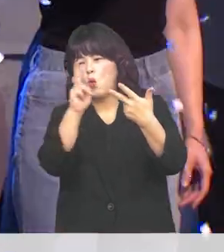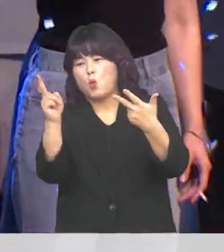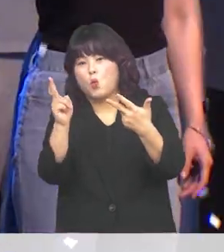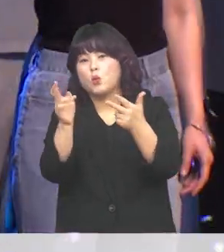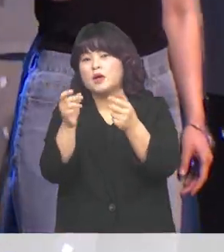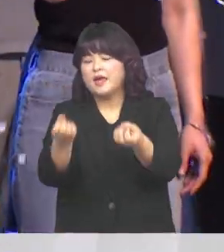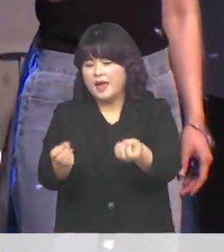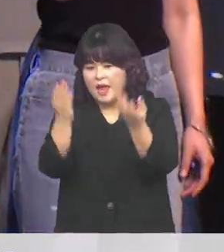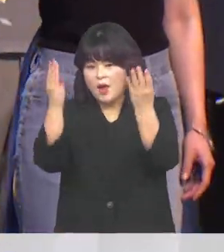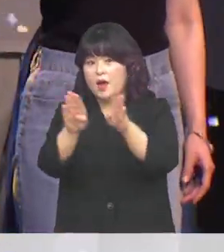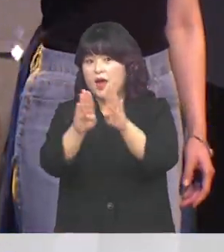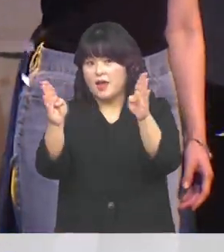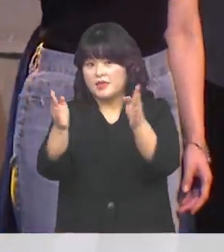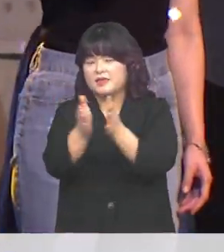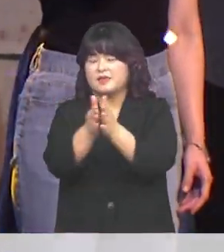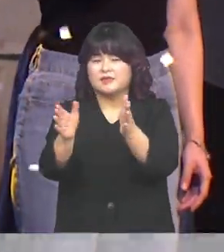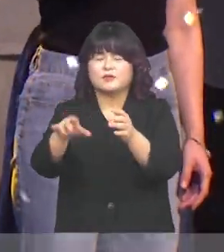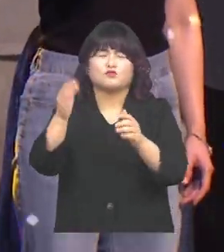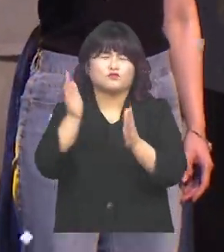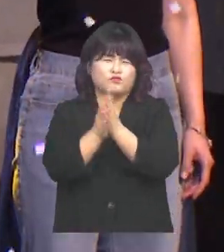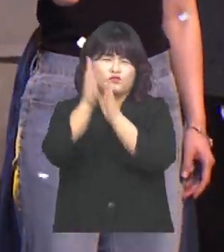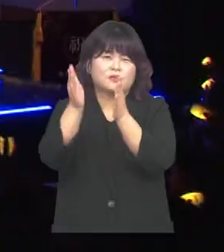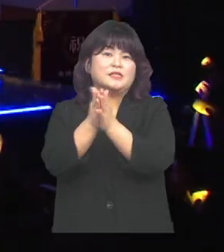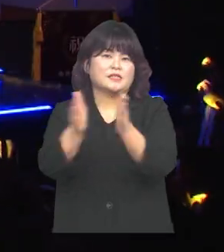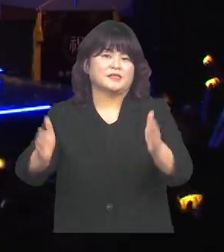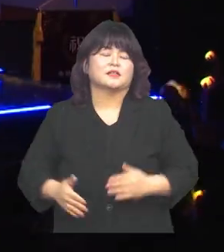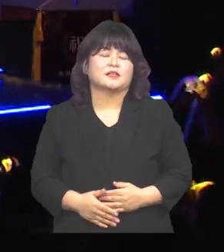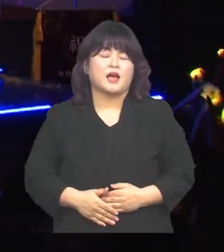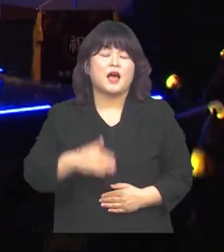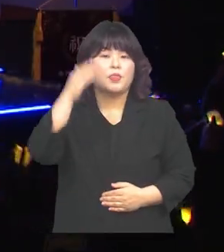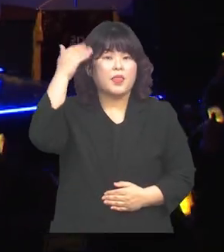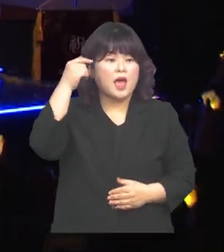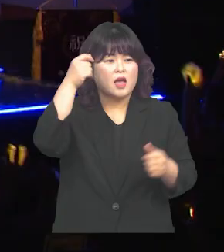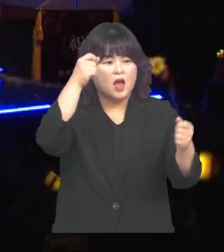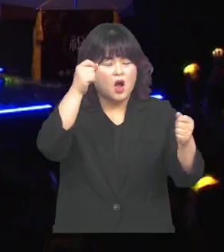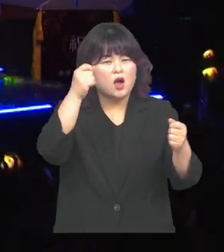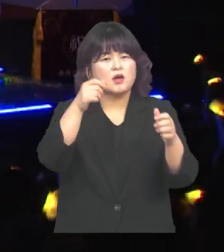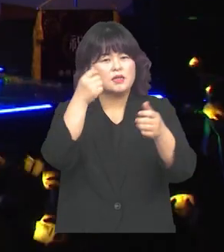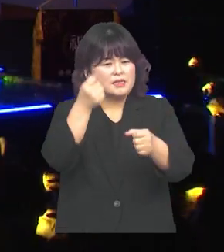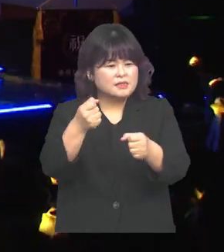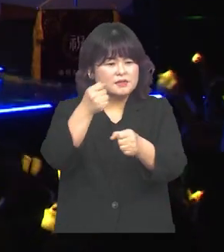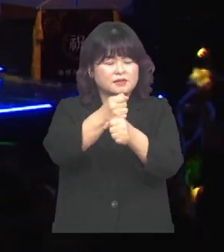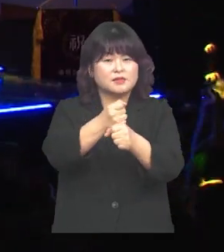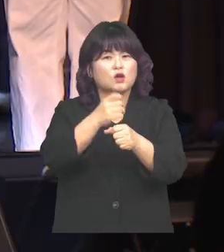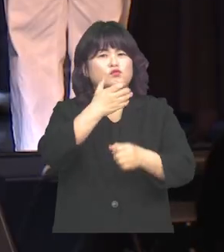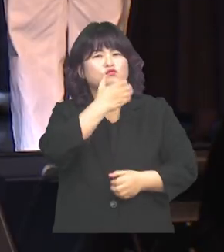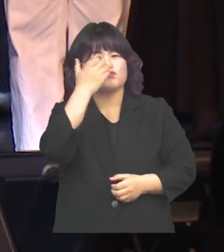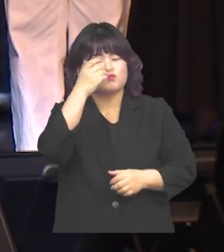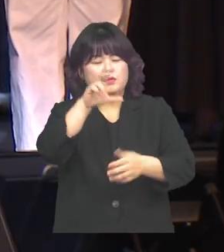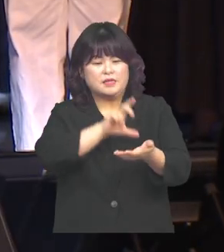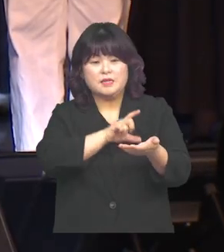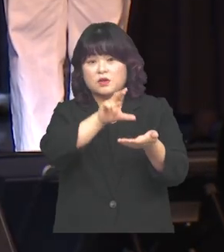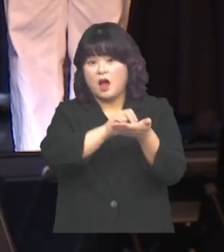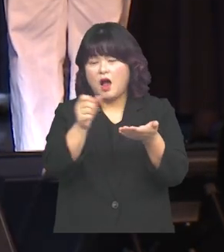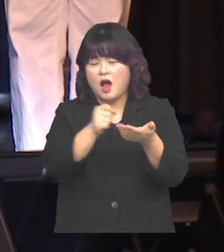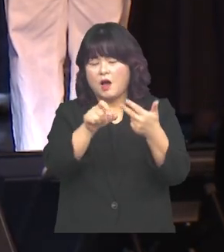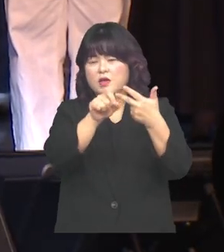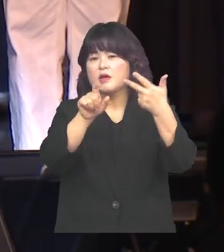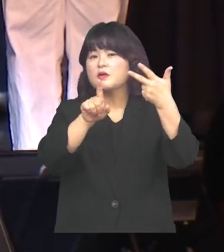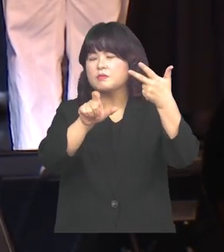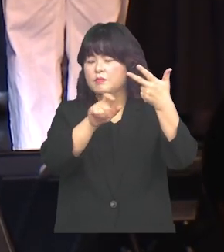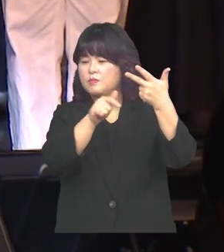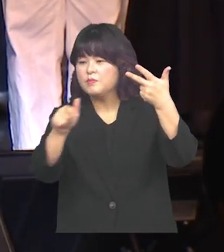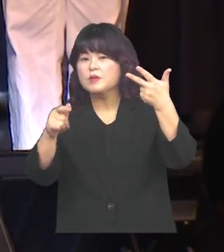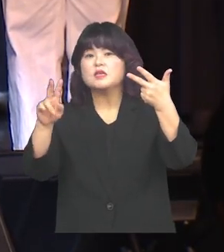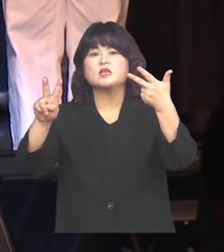개막식을 시작으로 화려한 막을 올렸습니다. 대학연극, 르네상스를 꿈꾸다를 주제로 8일부터 25일까지